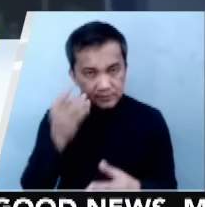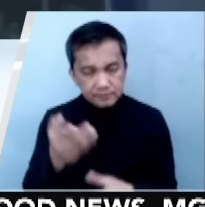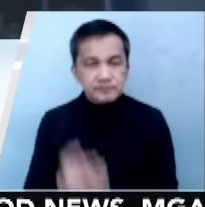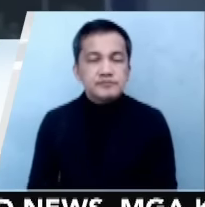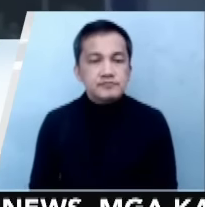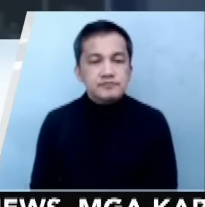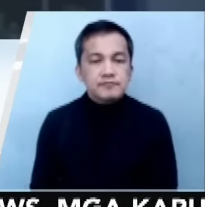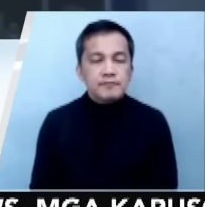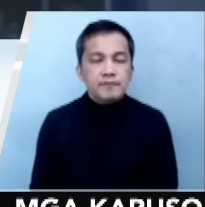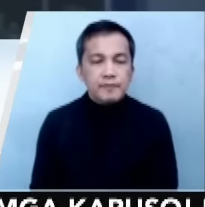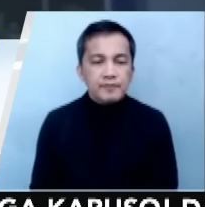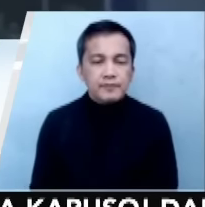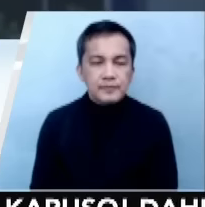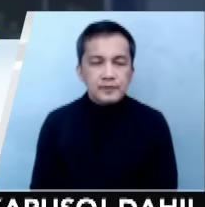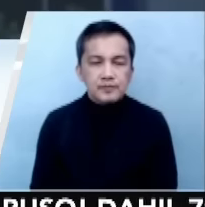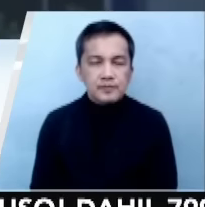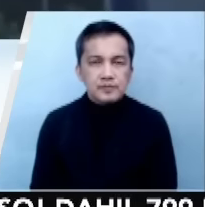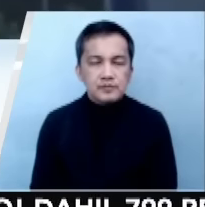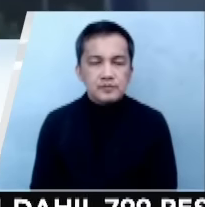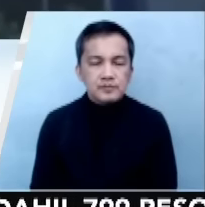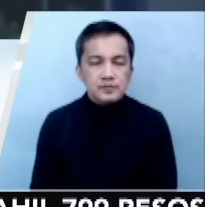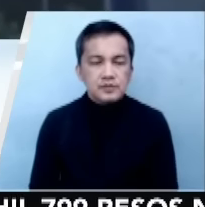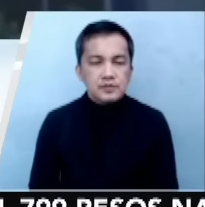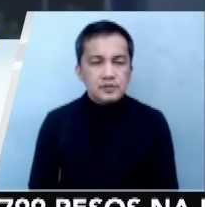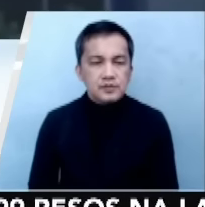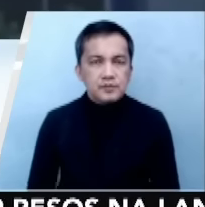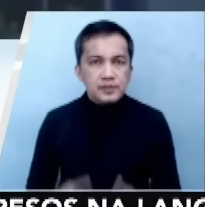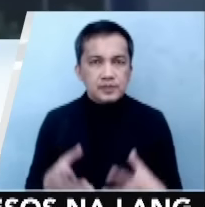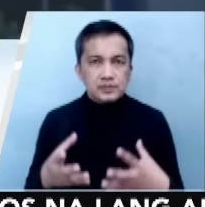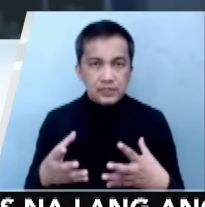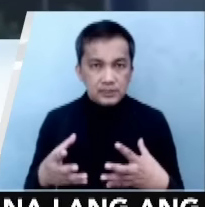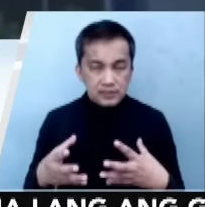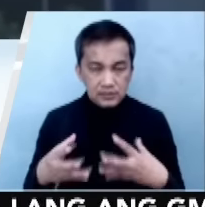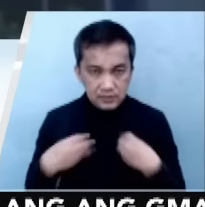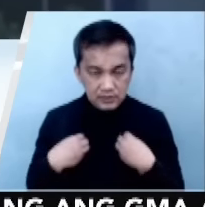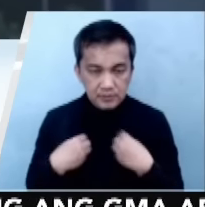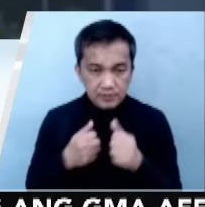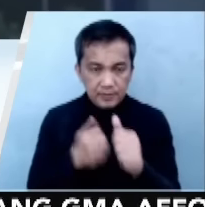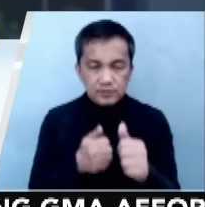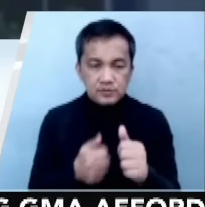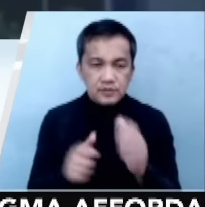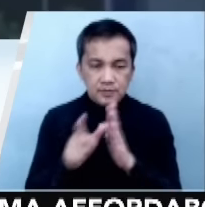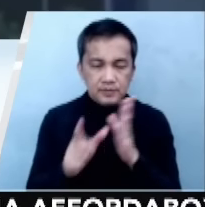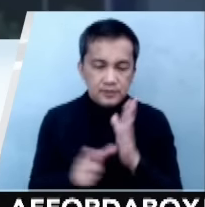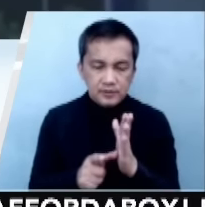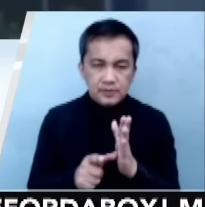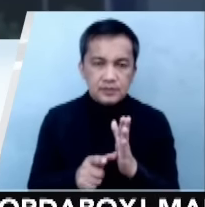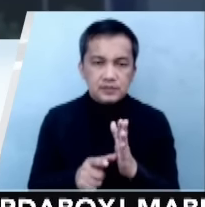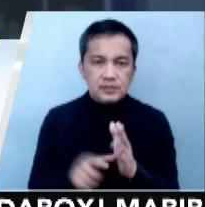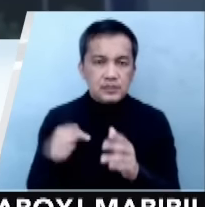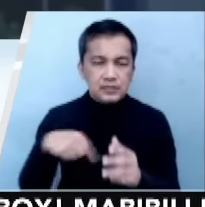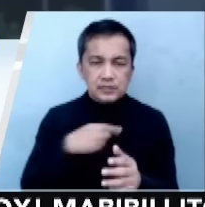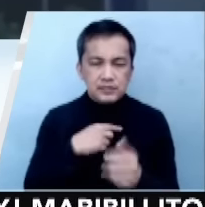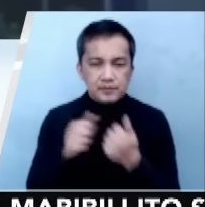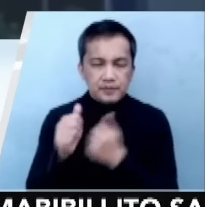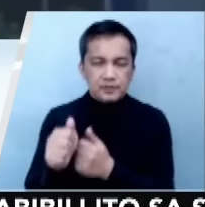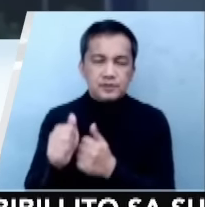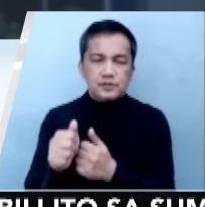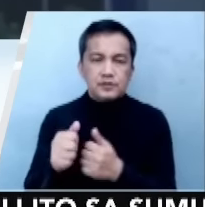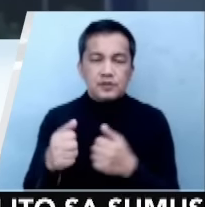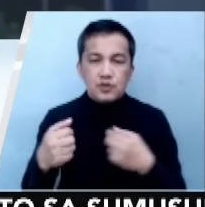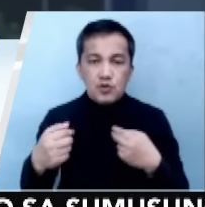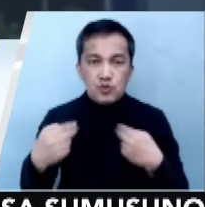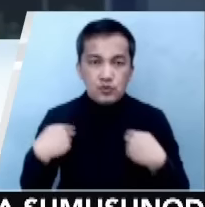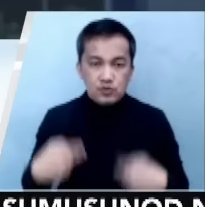ay pagtangkilik po sa ating batas. Let us observe human rights. Let